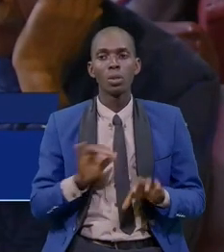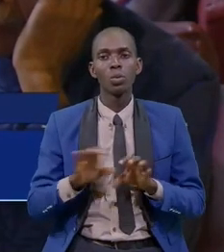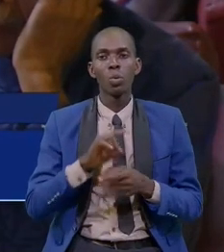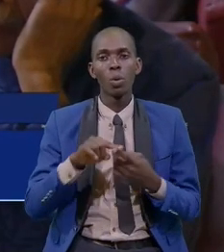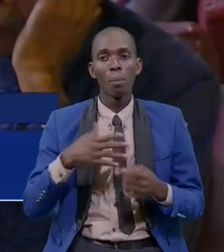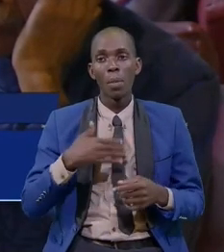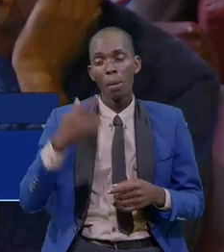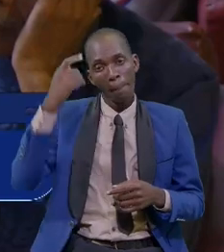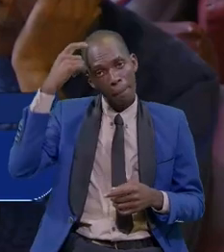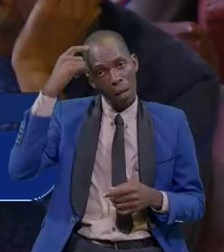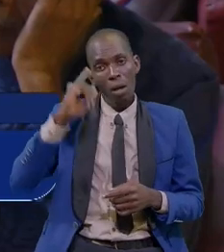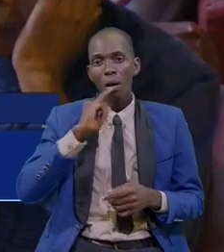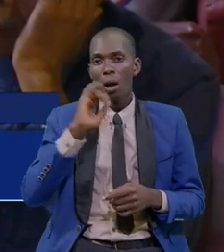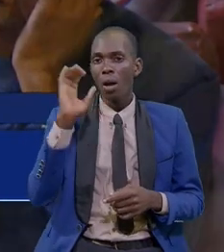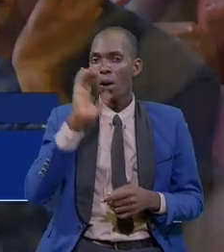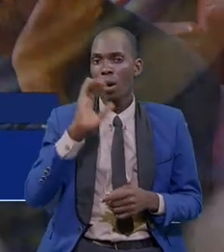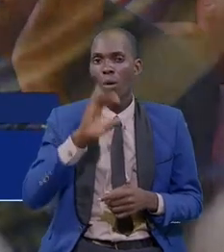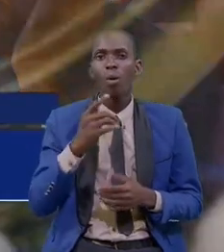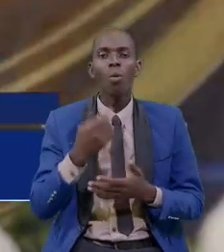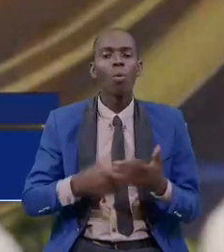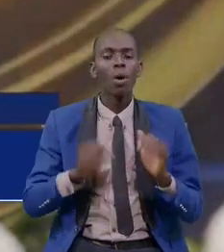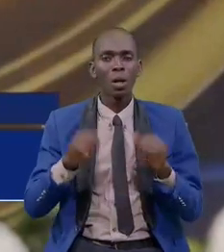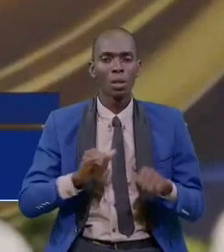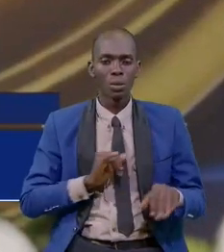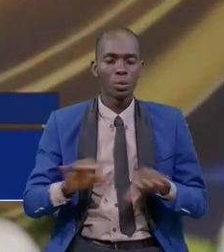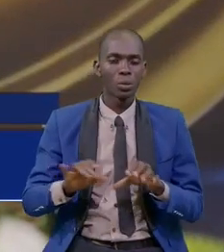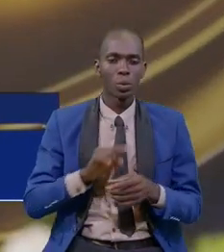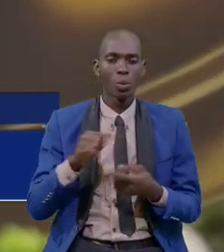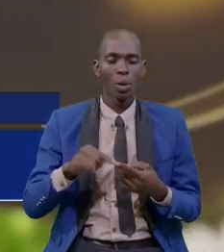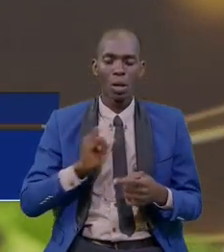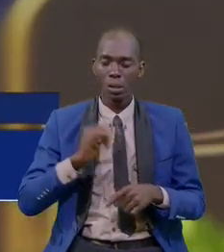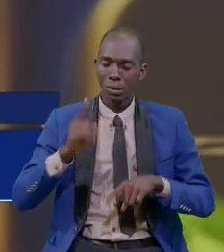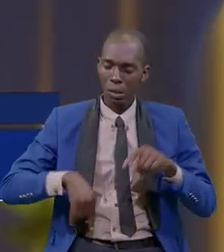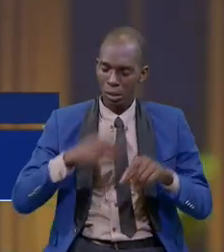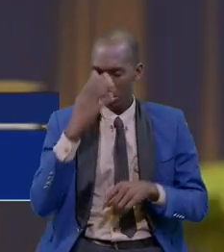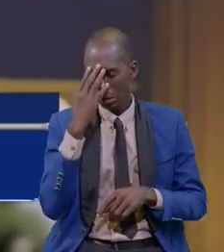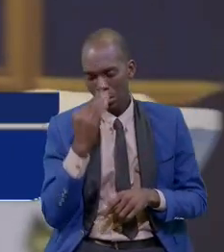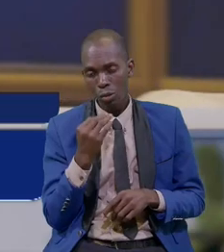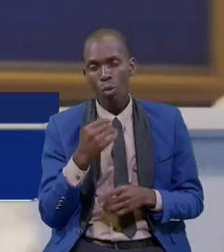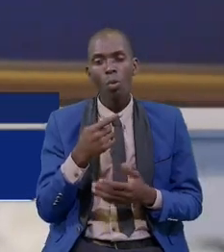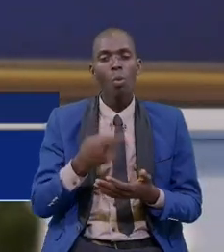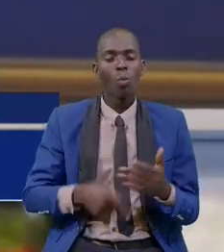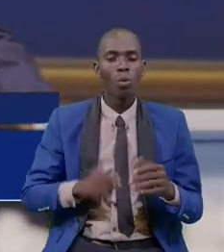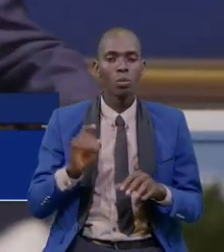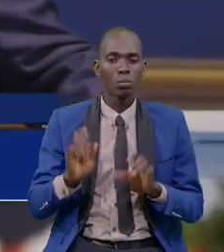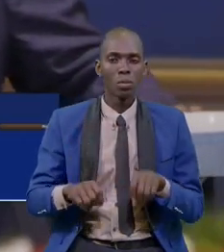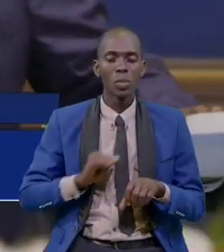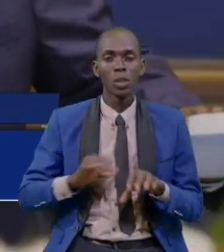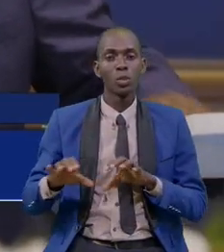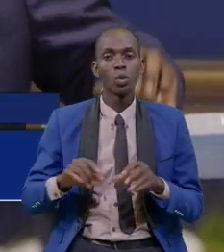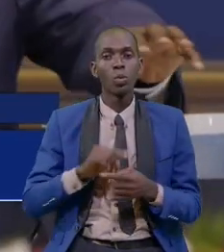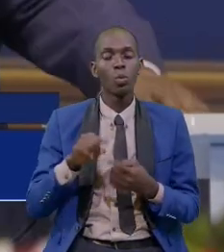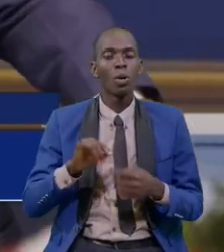est dur, lorsque mon cerveau est chaud, qu'est-ce que je dois faire lorsque je manque de sommeil? Qu'est-ce que je dois faire lorsque